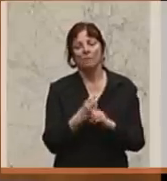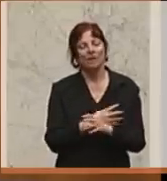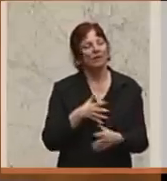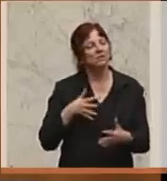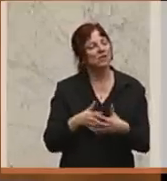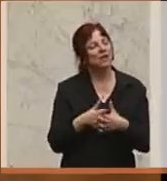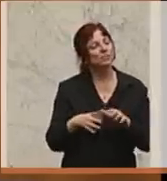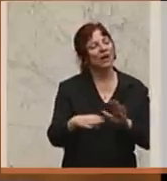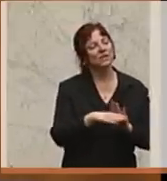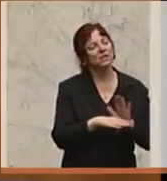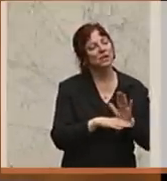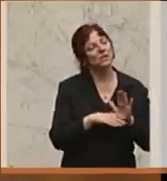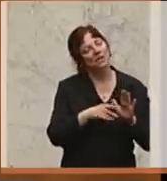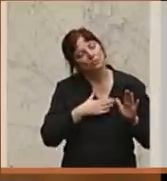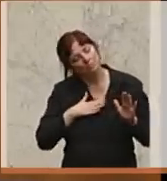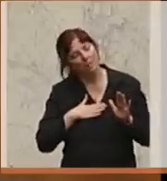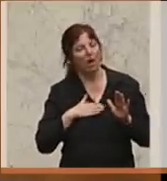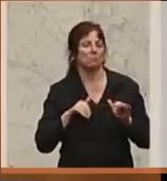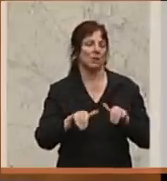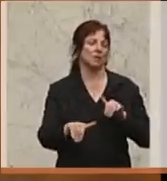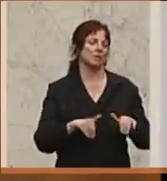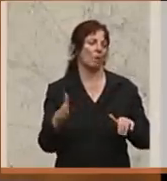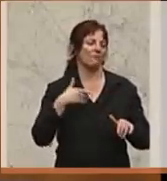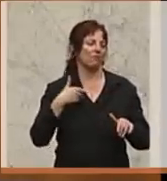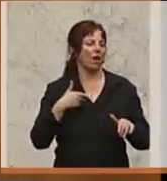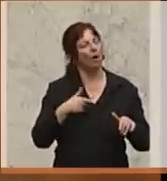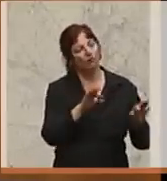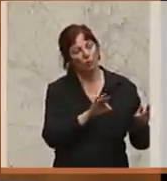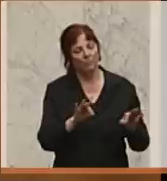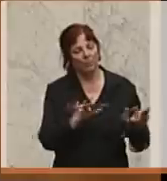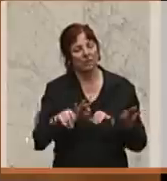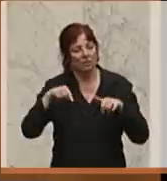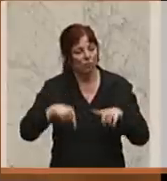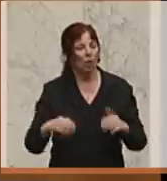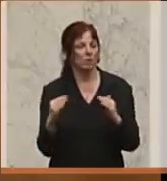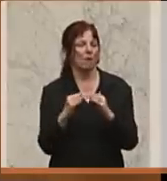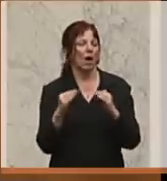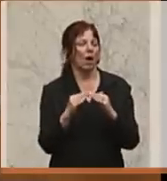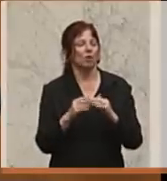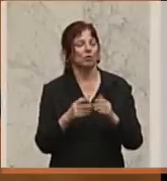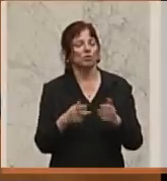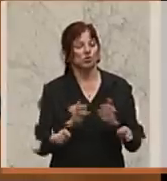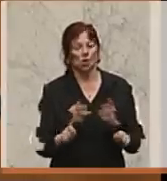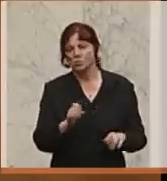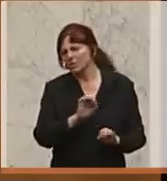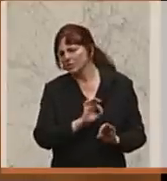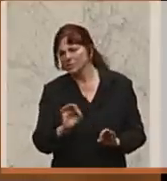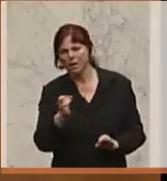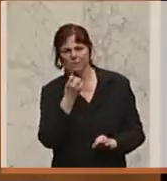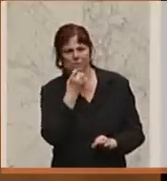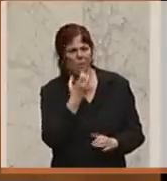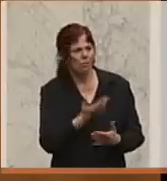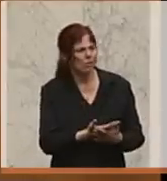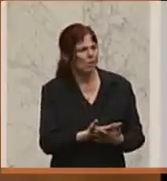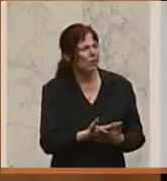es dann verhandelt und es wurde hier im Haus beschlossen, sehr detailliert. Es sind mittlerweile auch